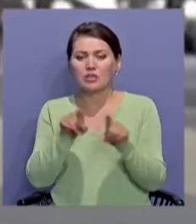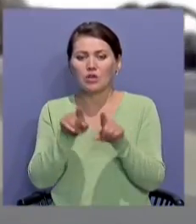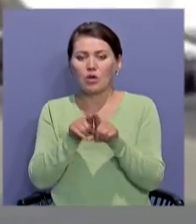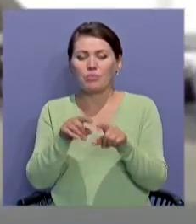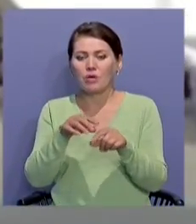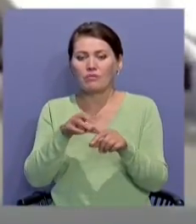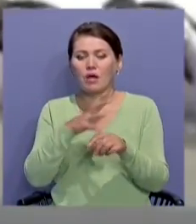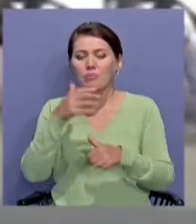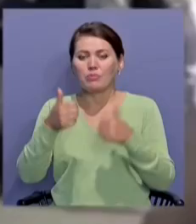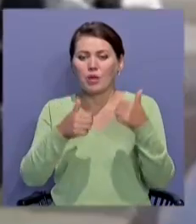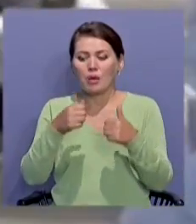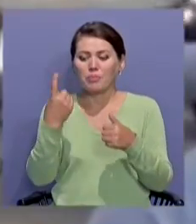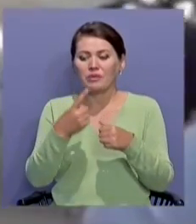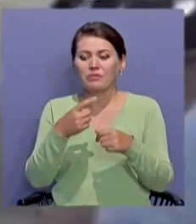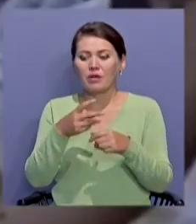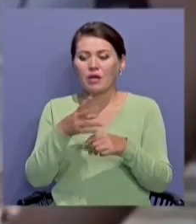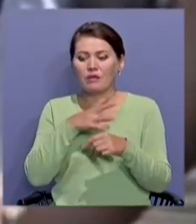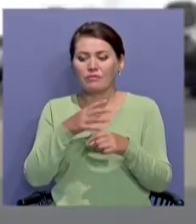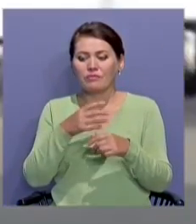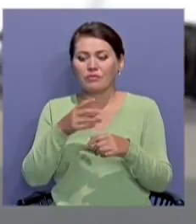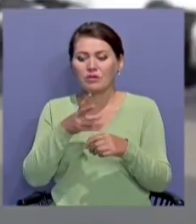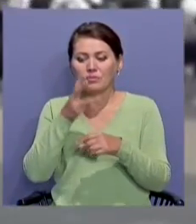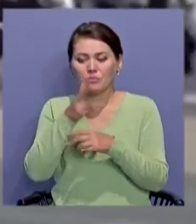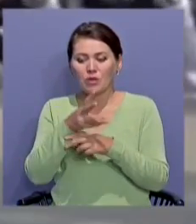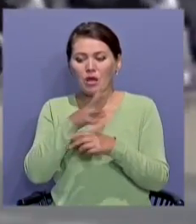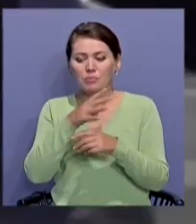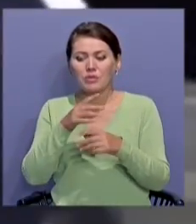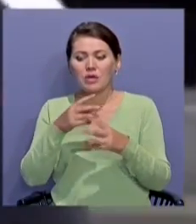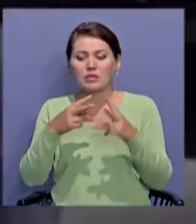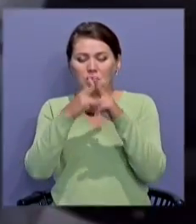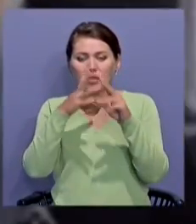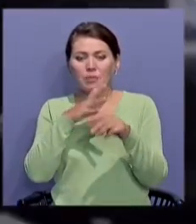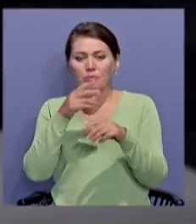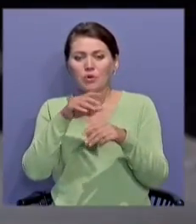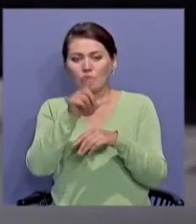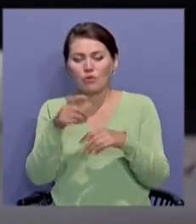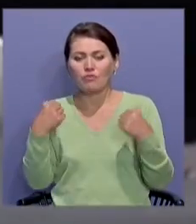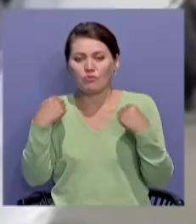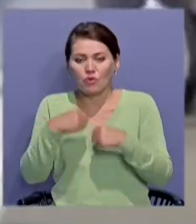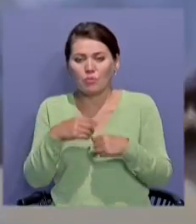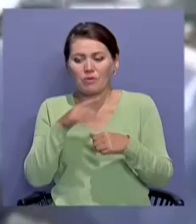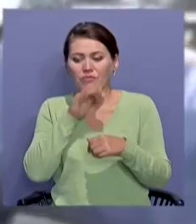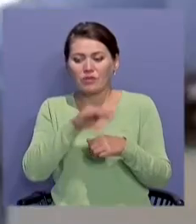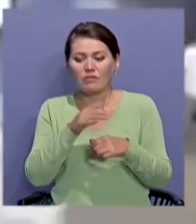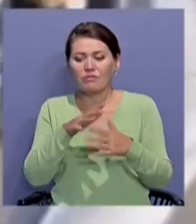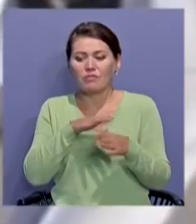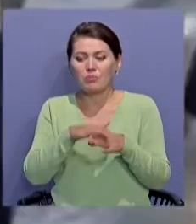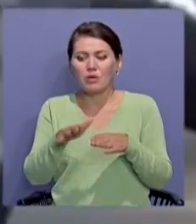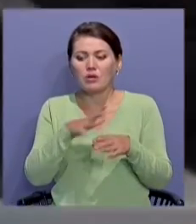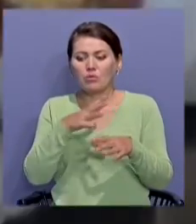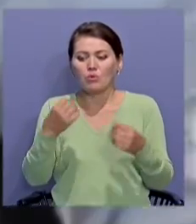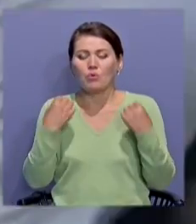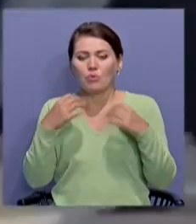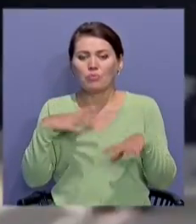всей стране. Первыми видео с вызовом опубликовали столичные полицейские. На кадрах люди в форме эффектно выполняют силовые упражнения